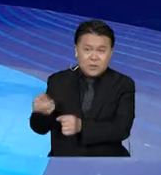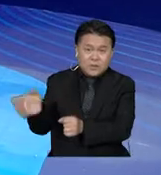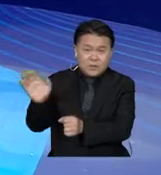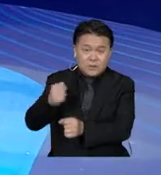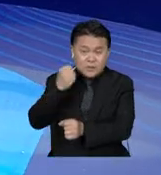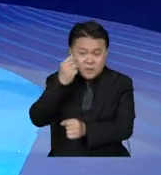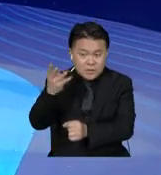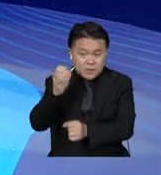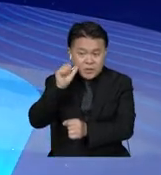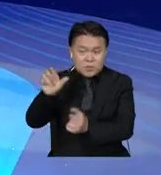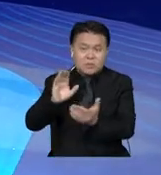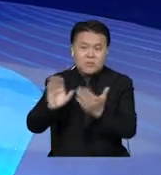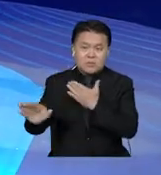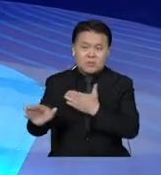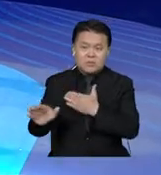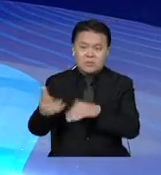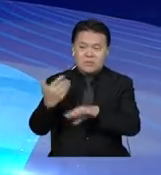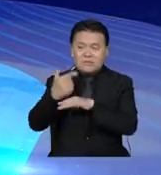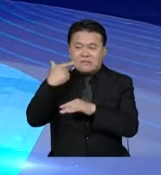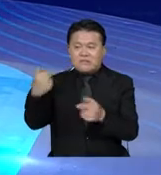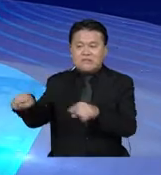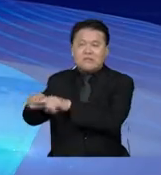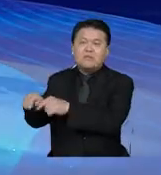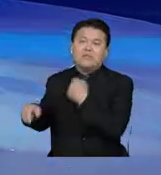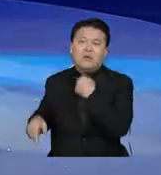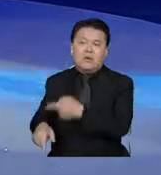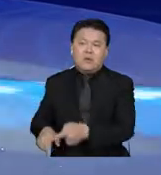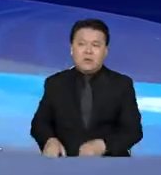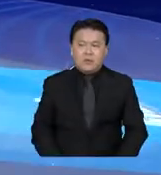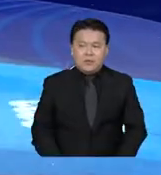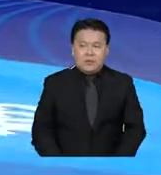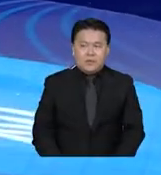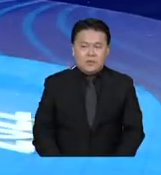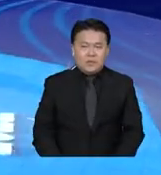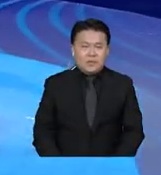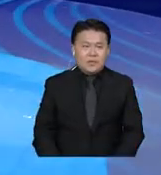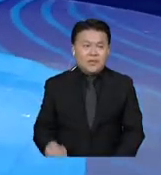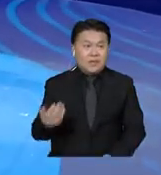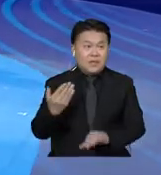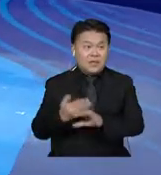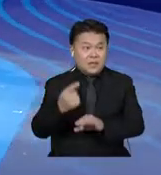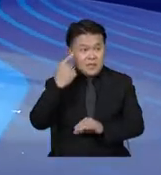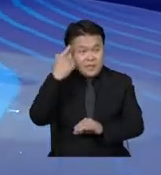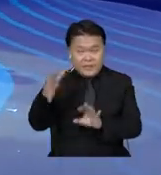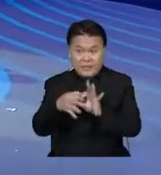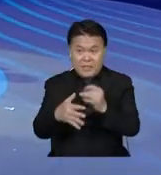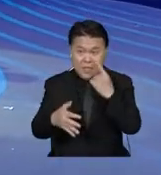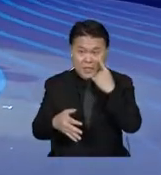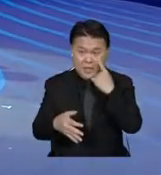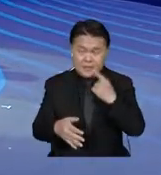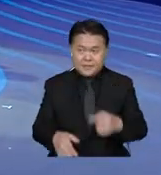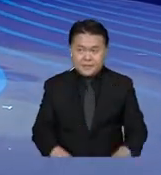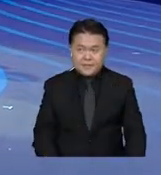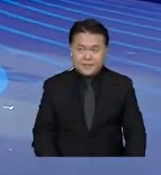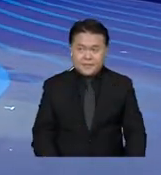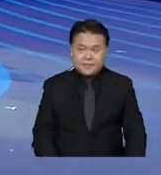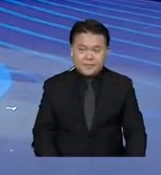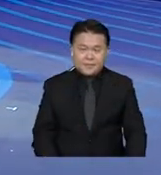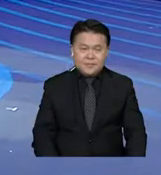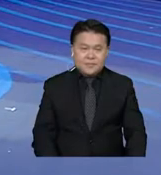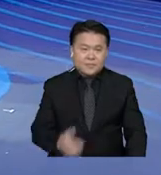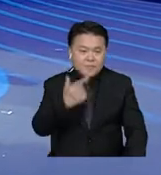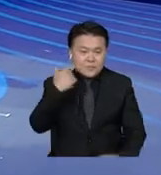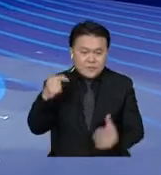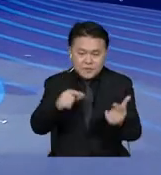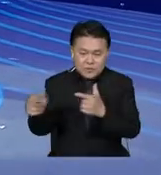other wolves. Mm. 질문을 조금만 더 연결해서 해보자면, 네네. 늑대